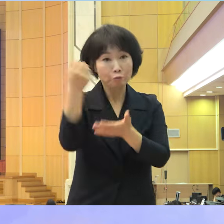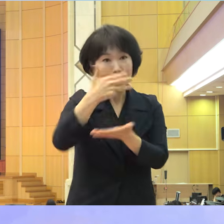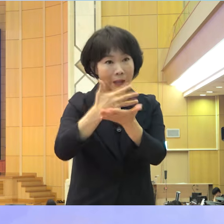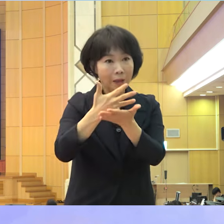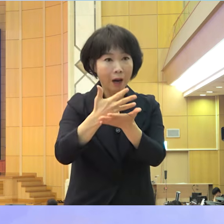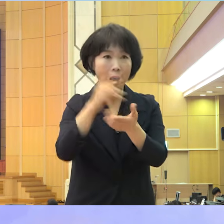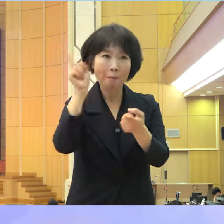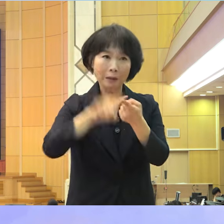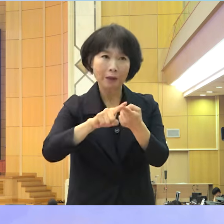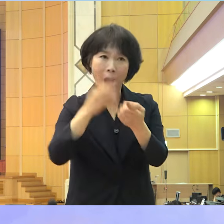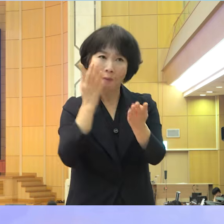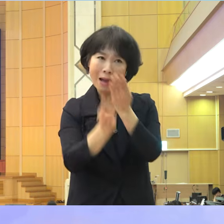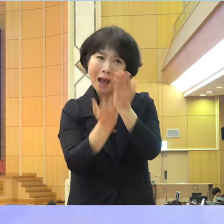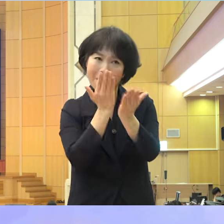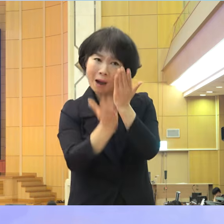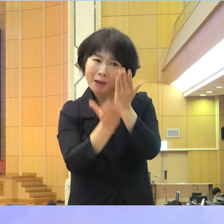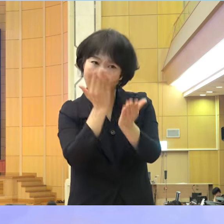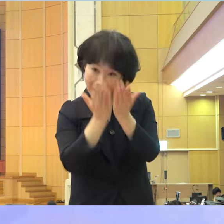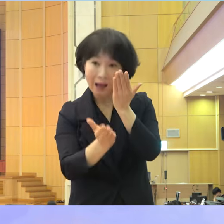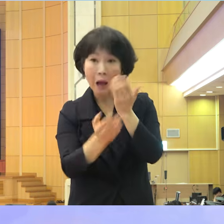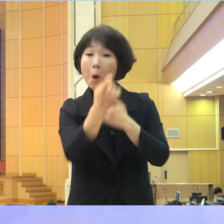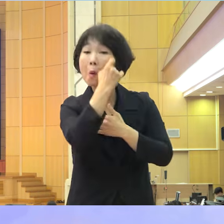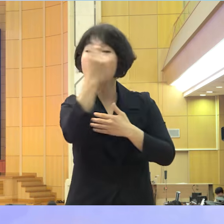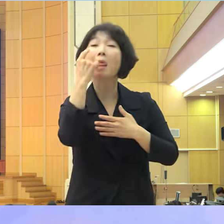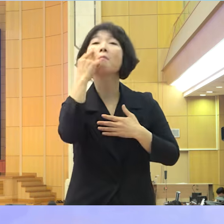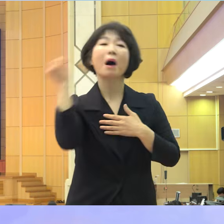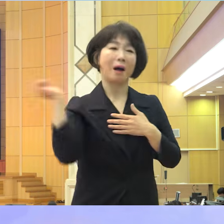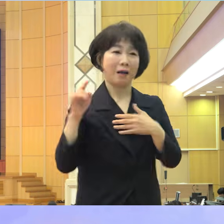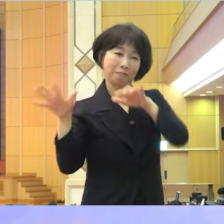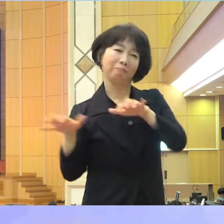사주팔자를 보고 따라서 살아가면 정말 복이 되나.